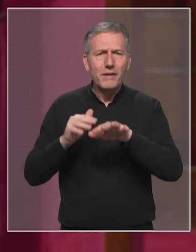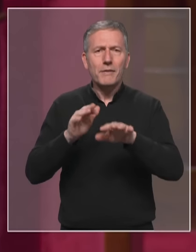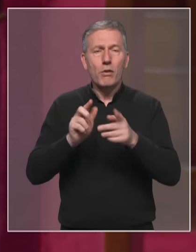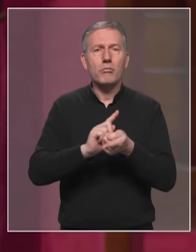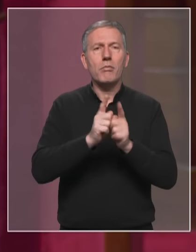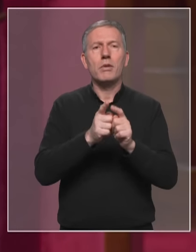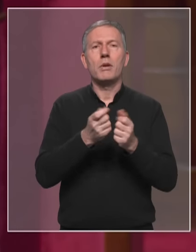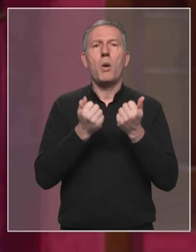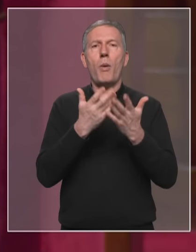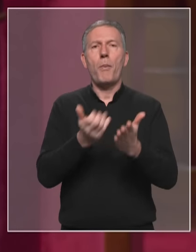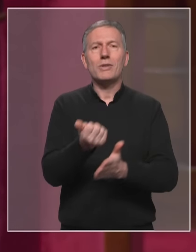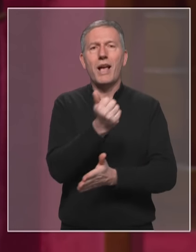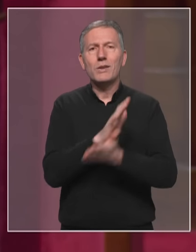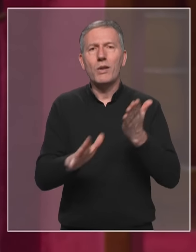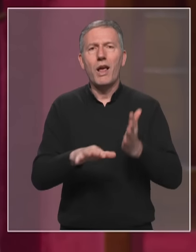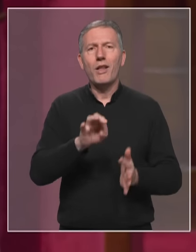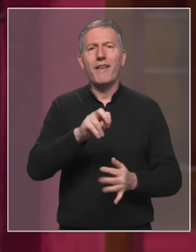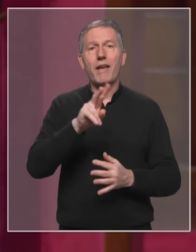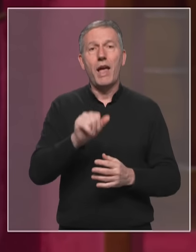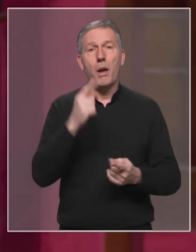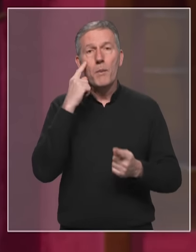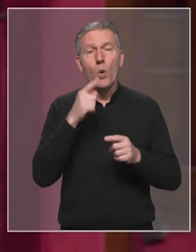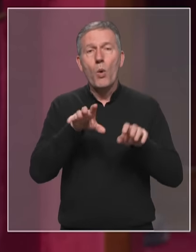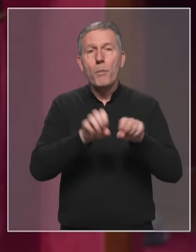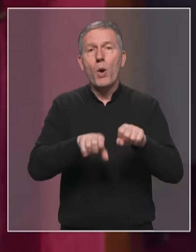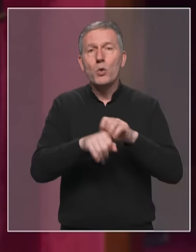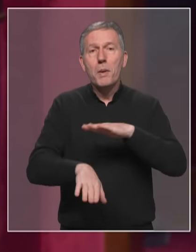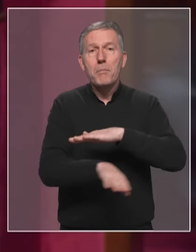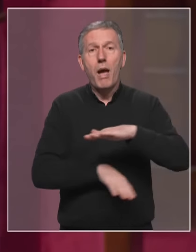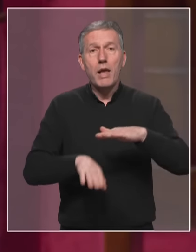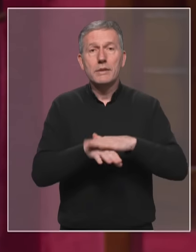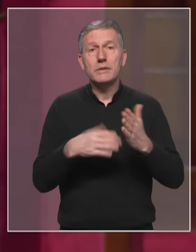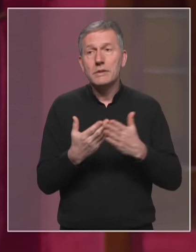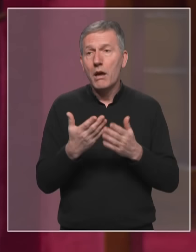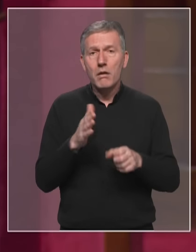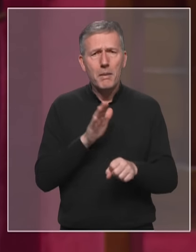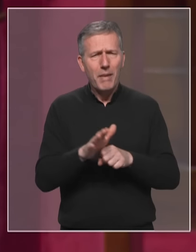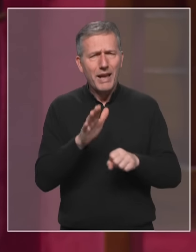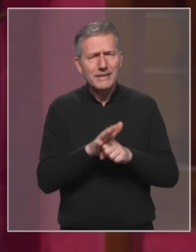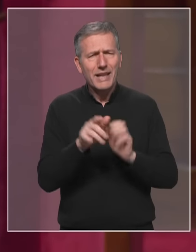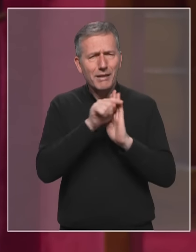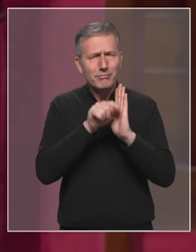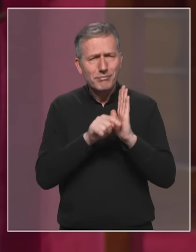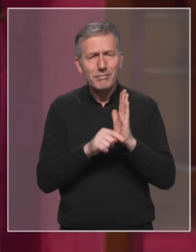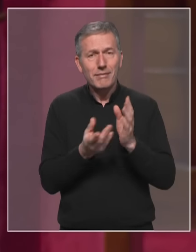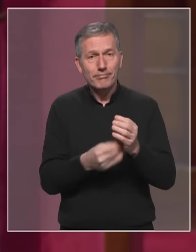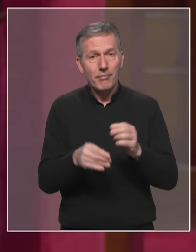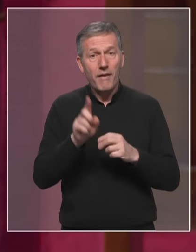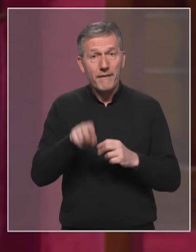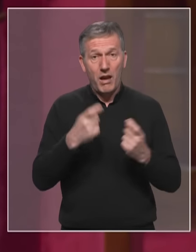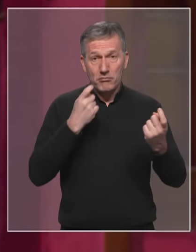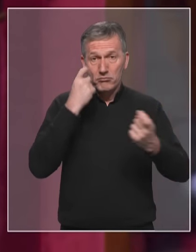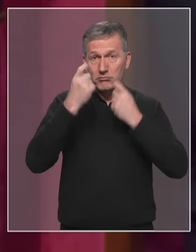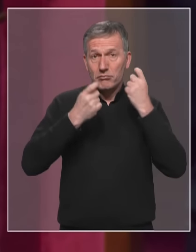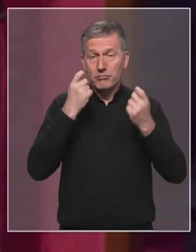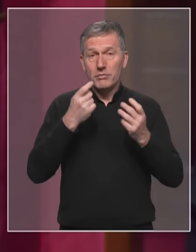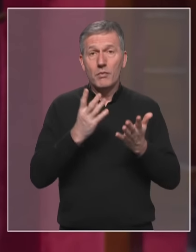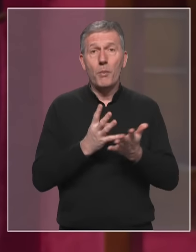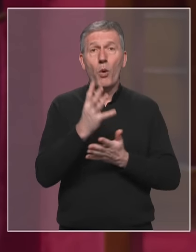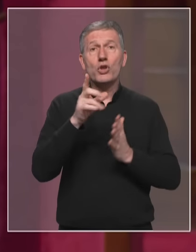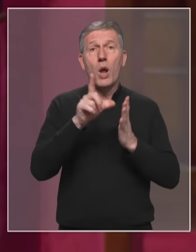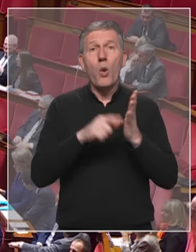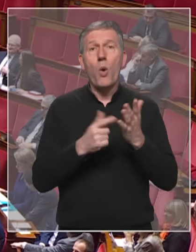proposé une exonération de TVA sur les produits de première nécessité. Au-delà de l'insuffisance de la mesure, de vraies questions se posent. Par amendement, lors du projet de loi de